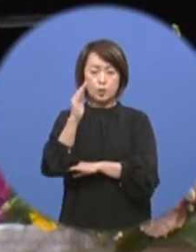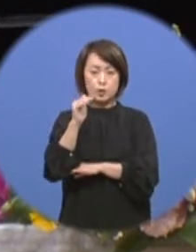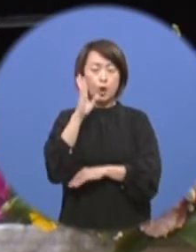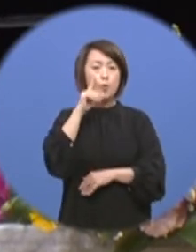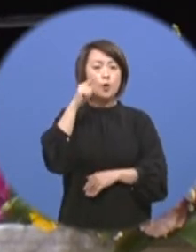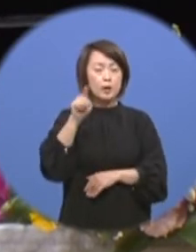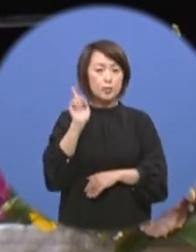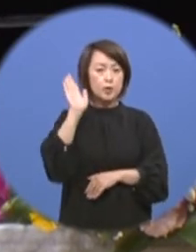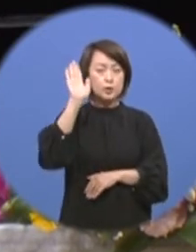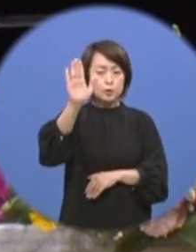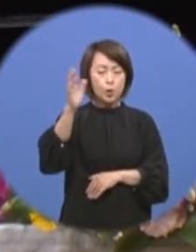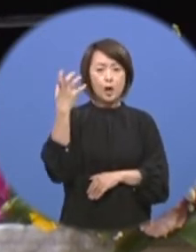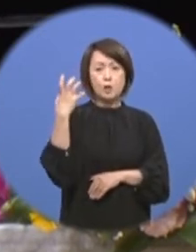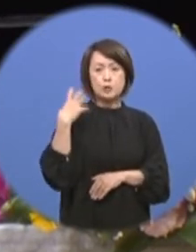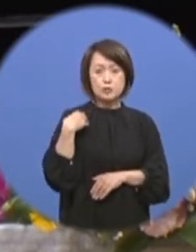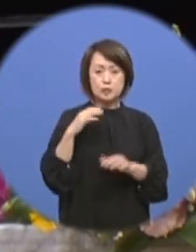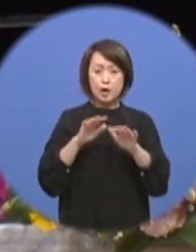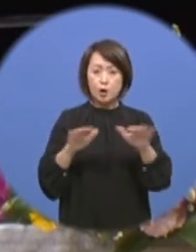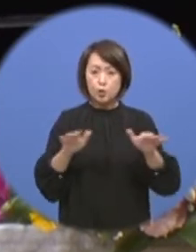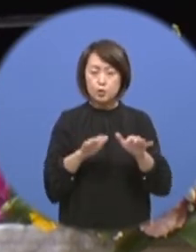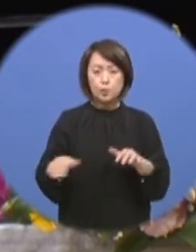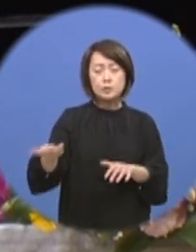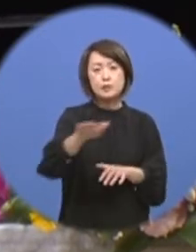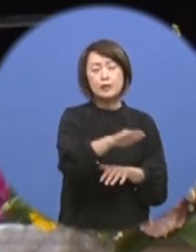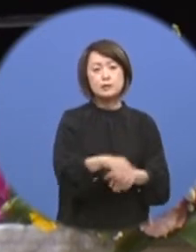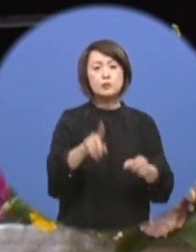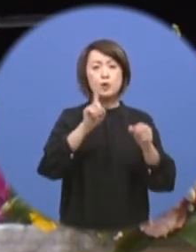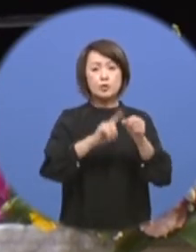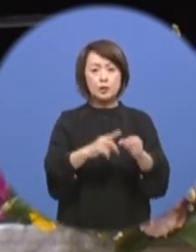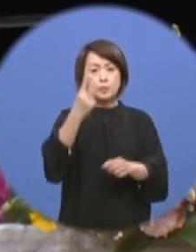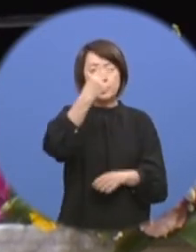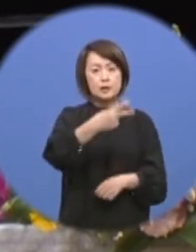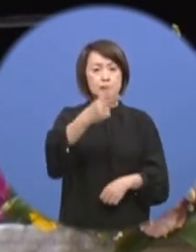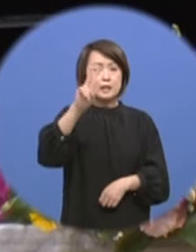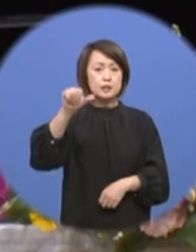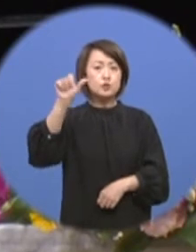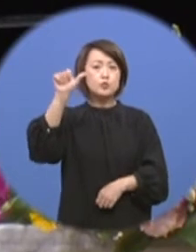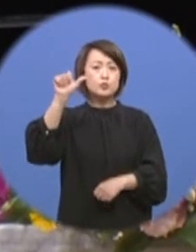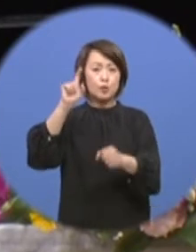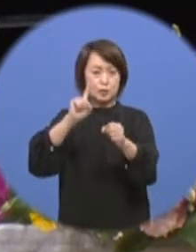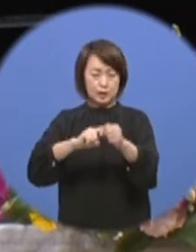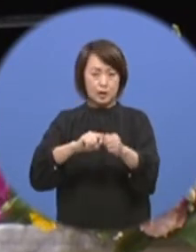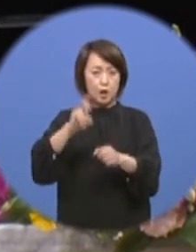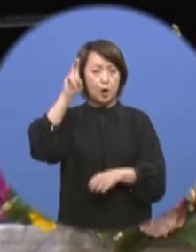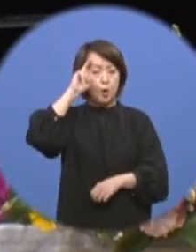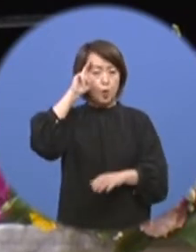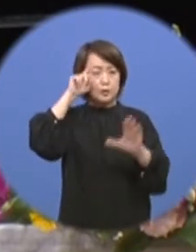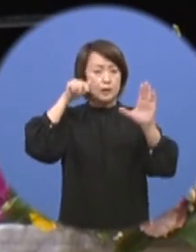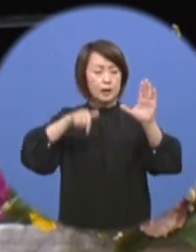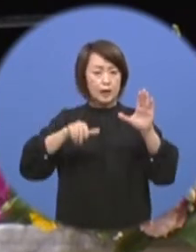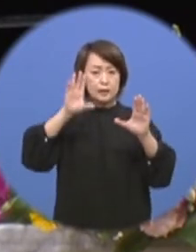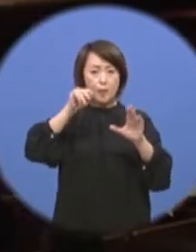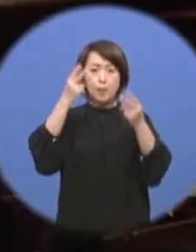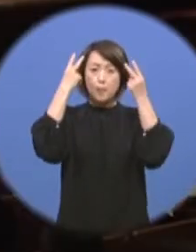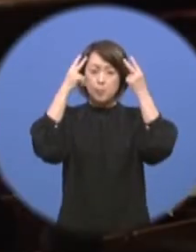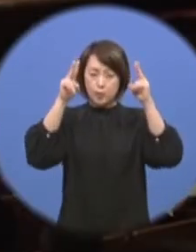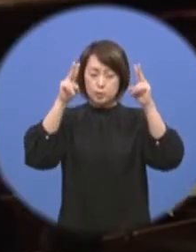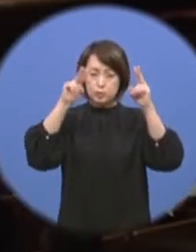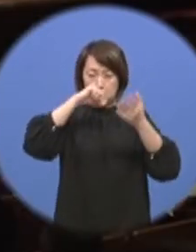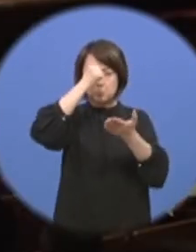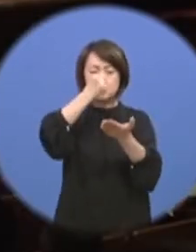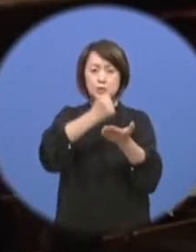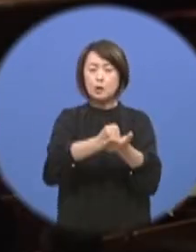子供たちのためにも2025年大阪関西万博を成功させようと訪れた人たちに呼びかけ